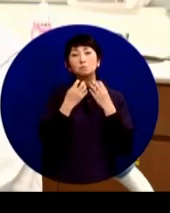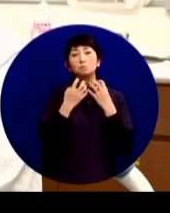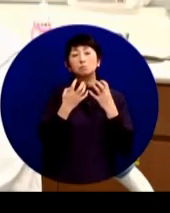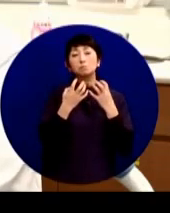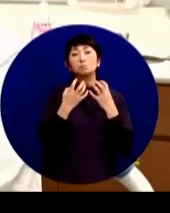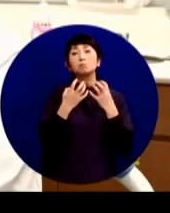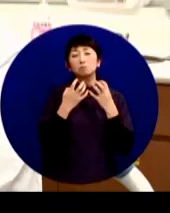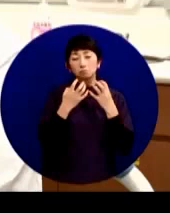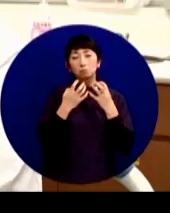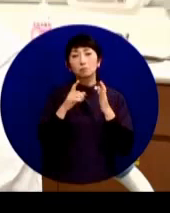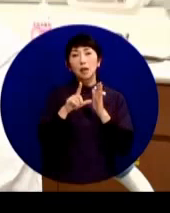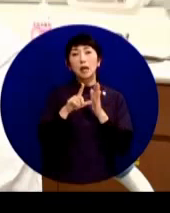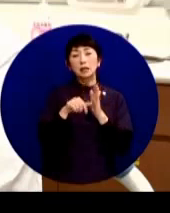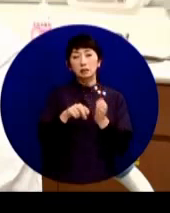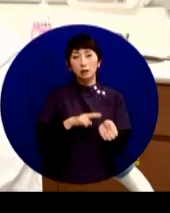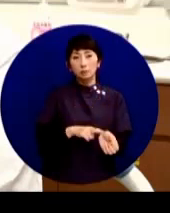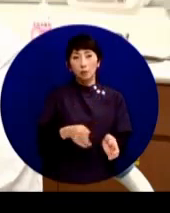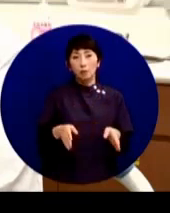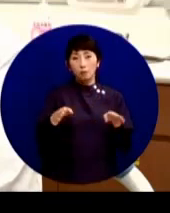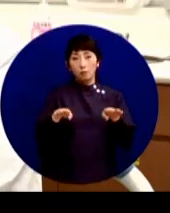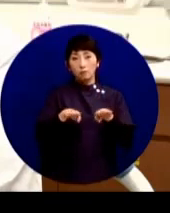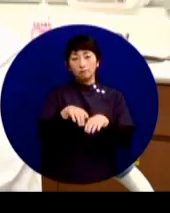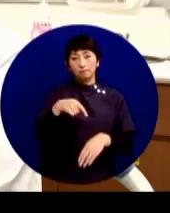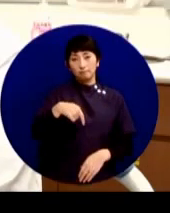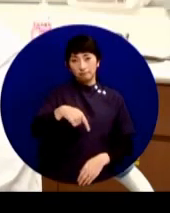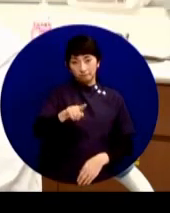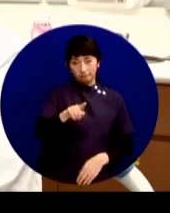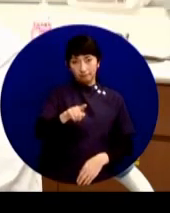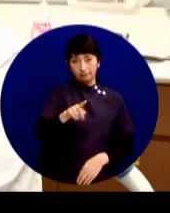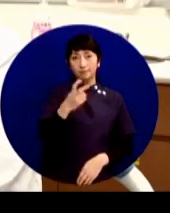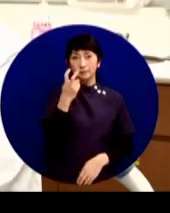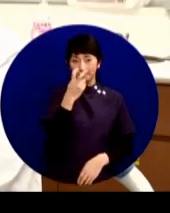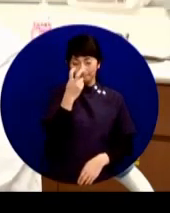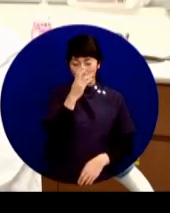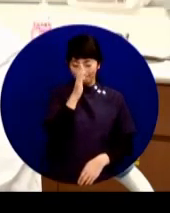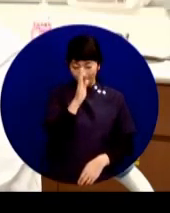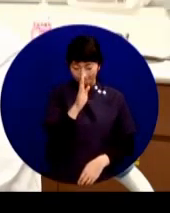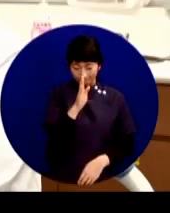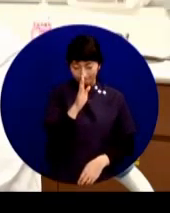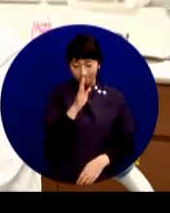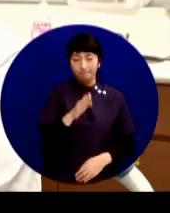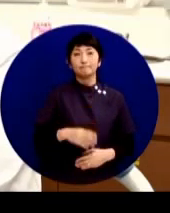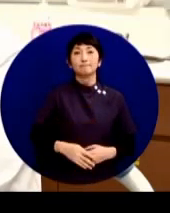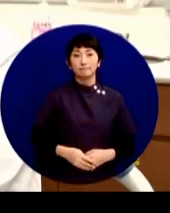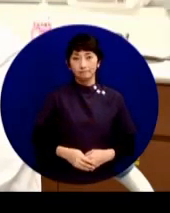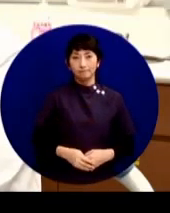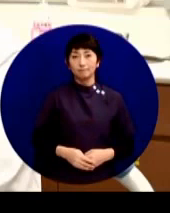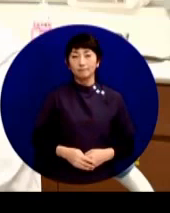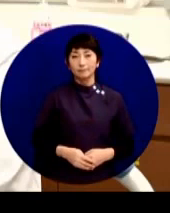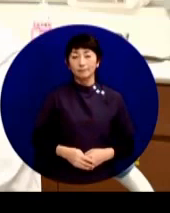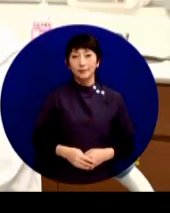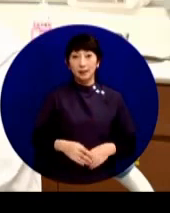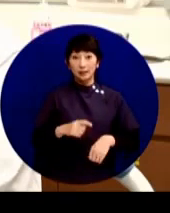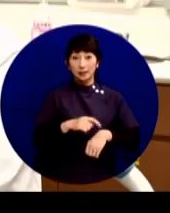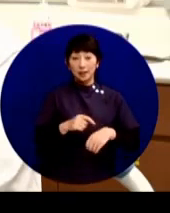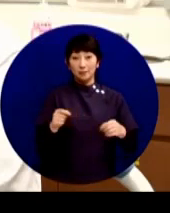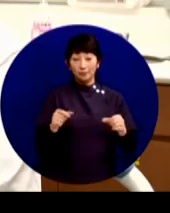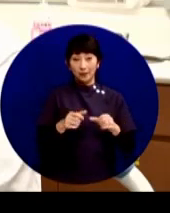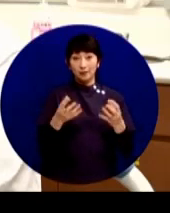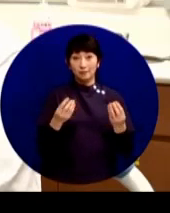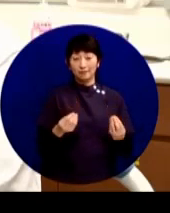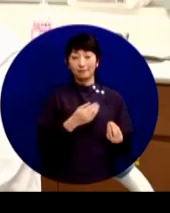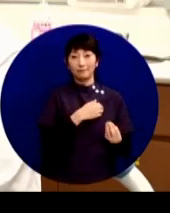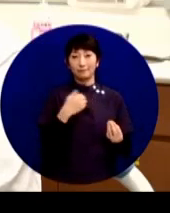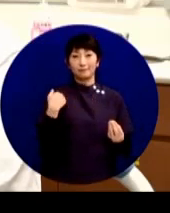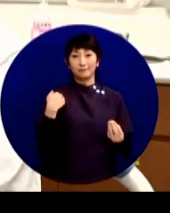気がついたり腫れを指摘されたりしたら当院を受診して超音波検査を受けてください。 3時間で済む検